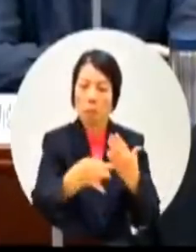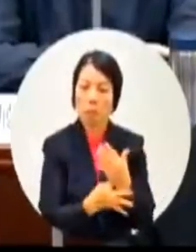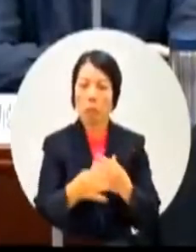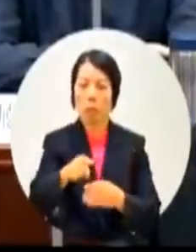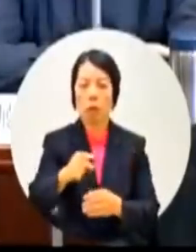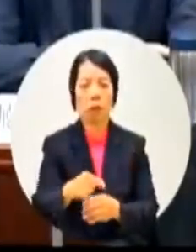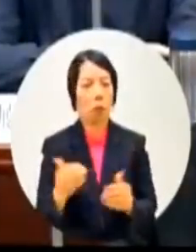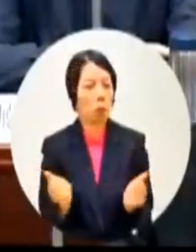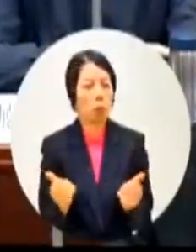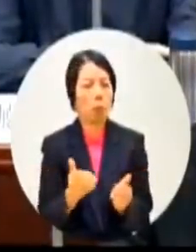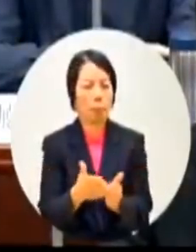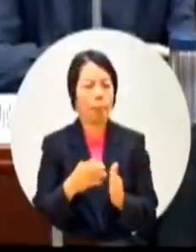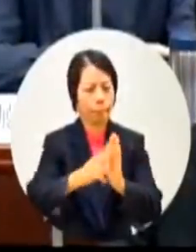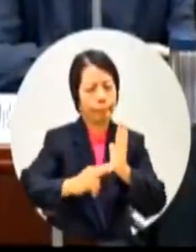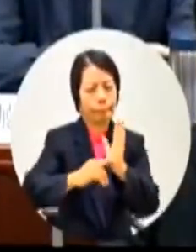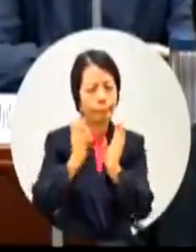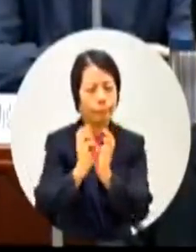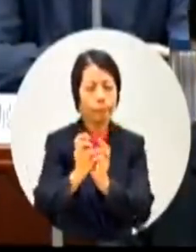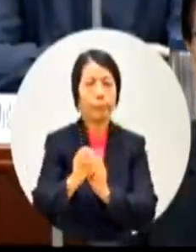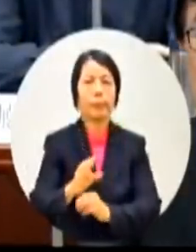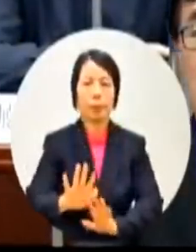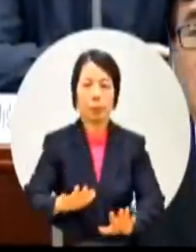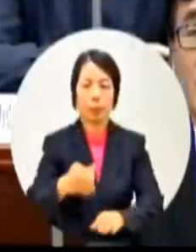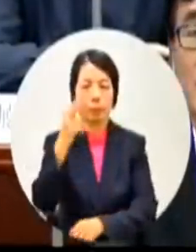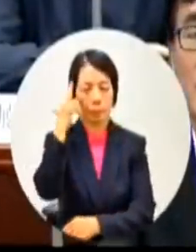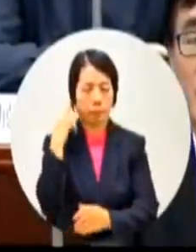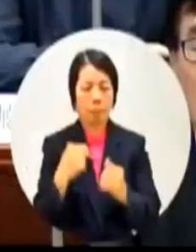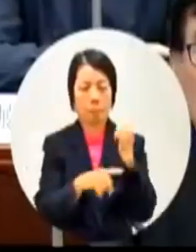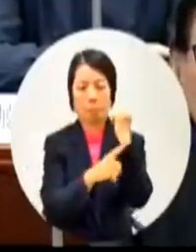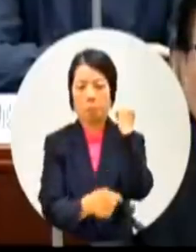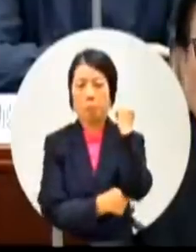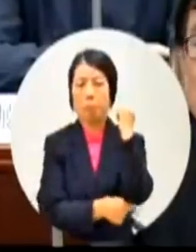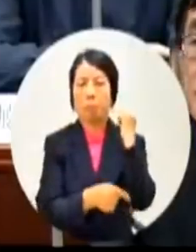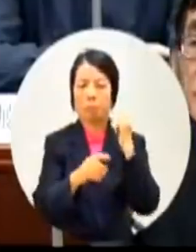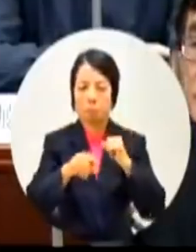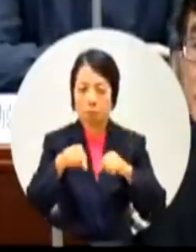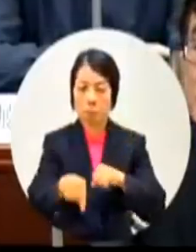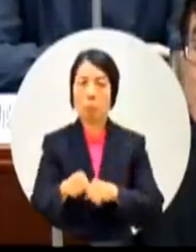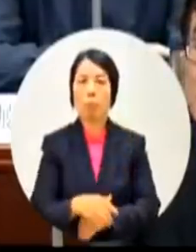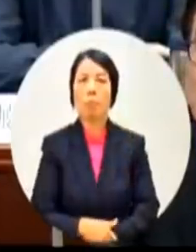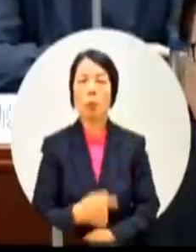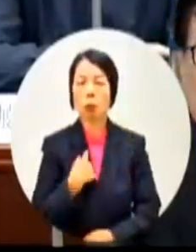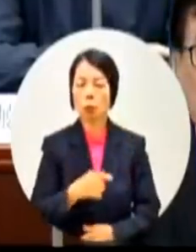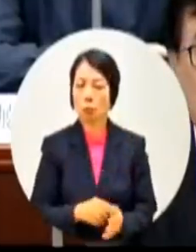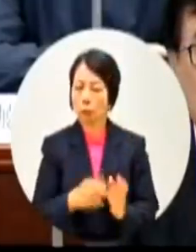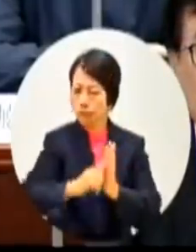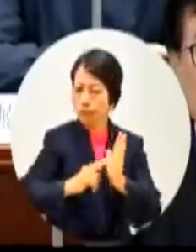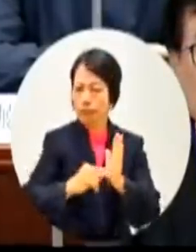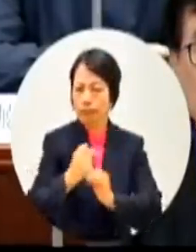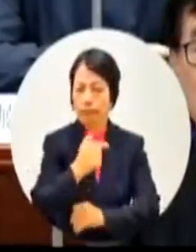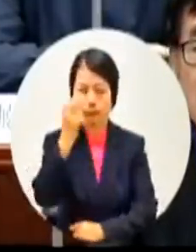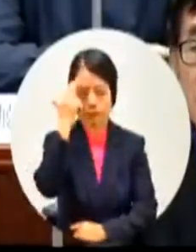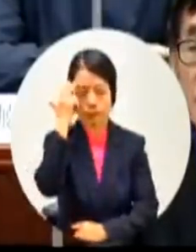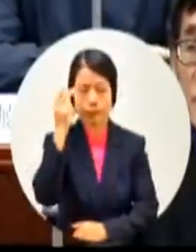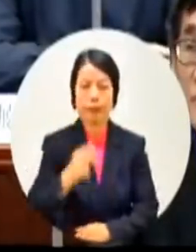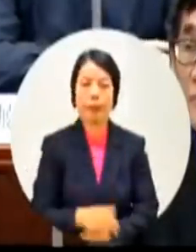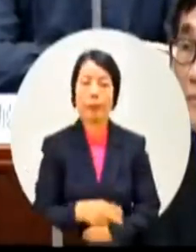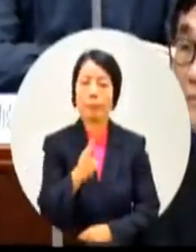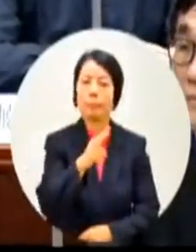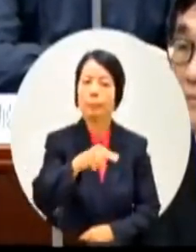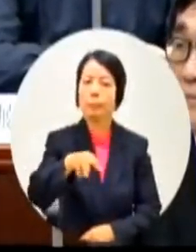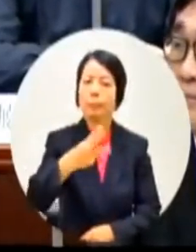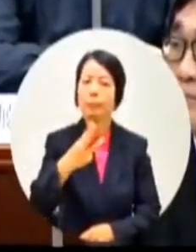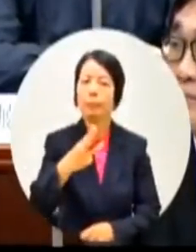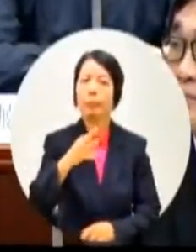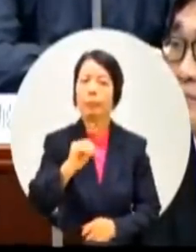宪法是放在这里的，所以我一直强调，这是让我们2300万人。大家能够在这样的一个架构九二